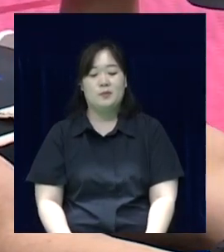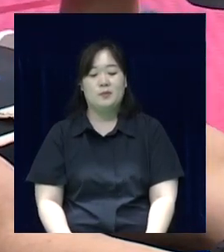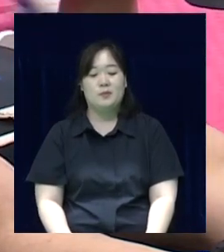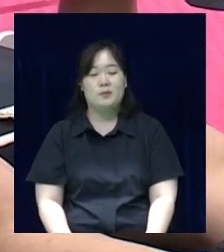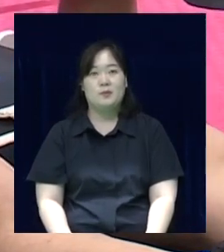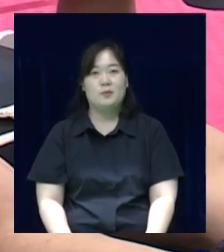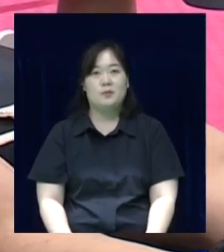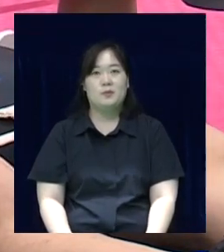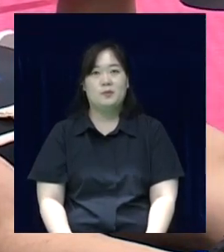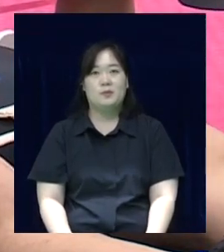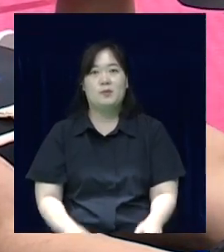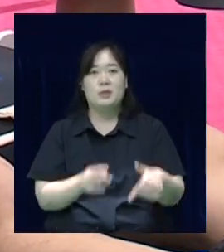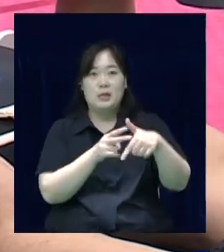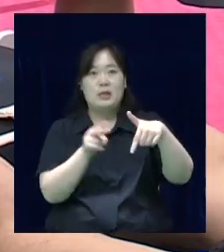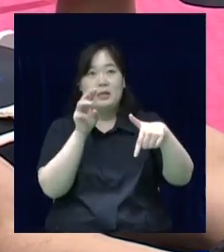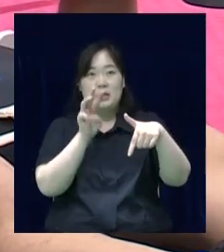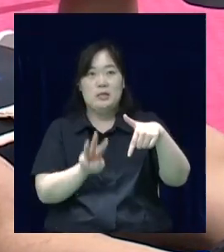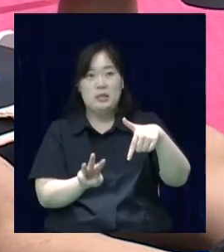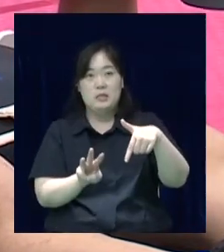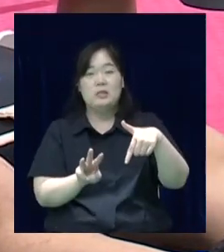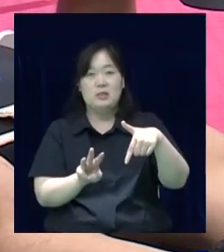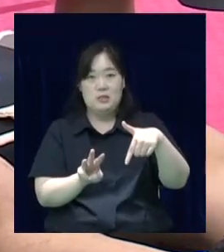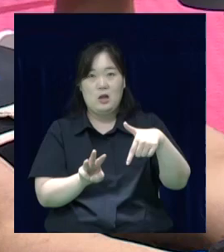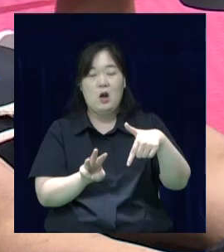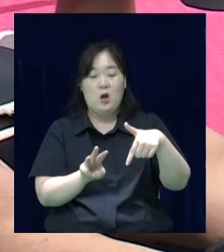이동명 선수 인천 소속의 01년생이고요.